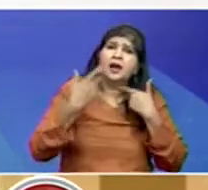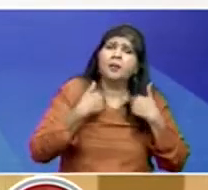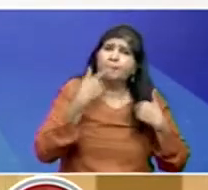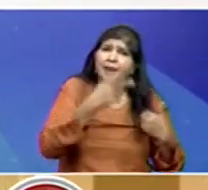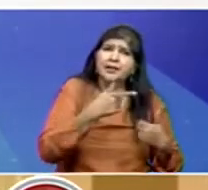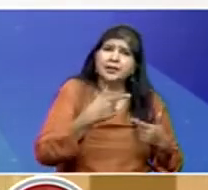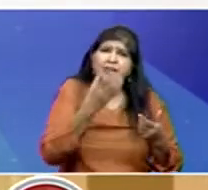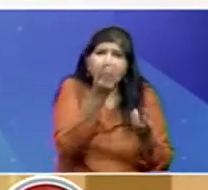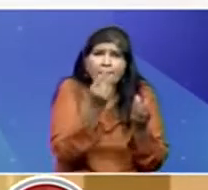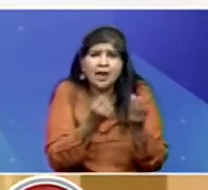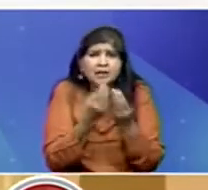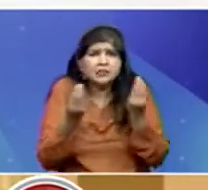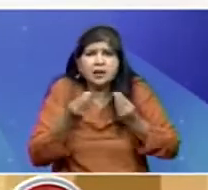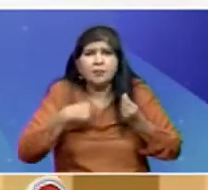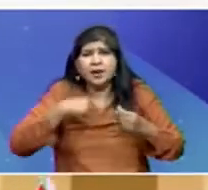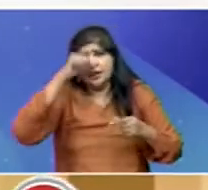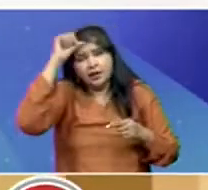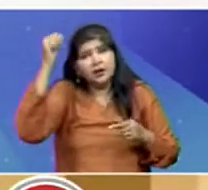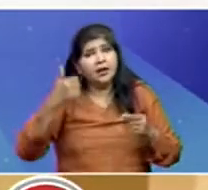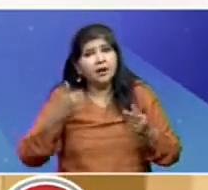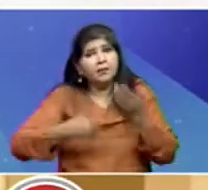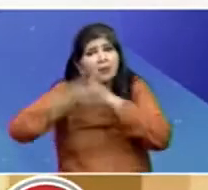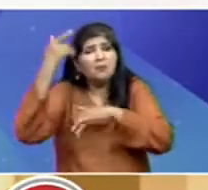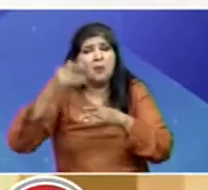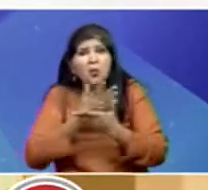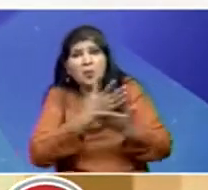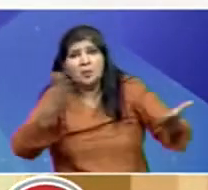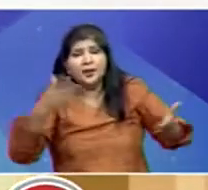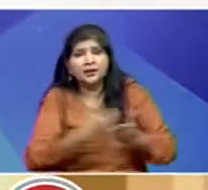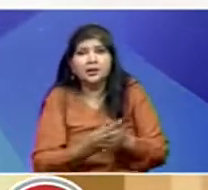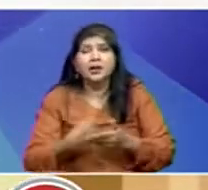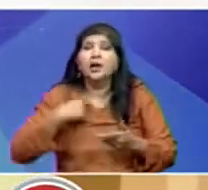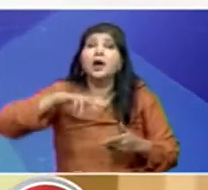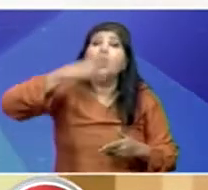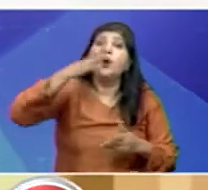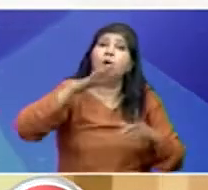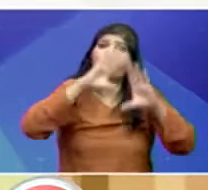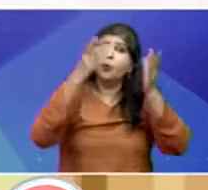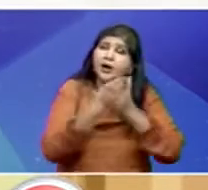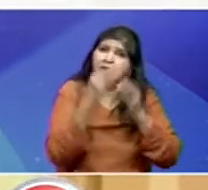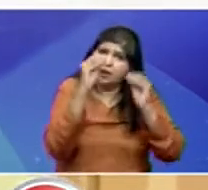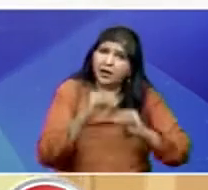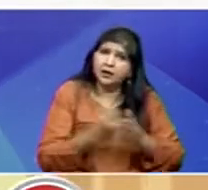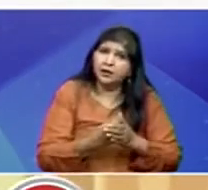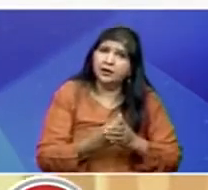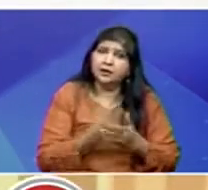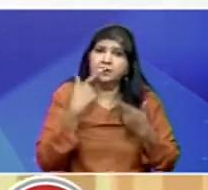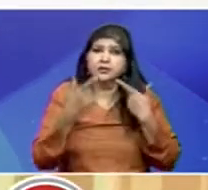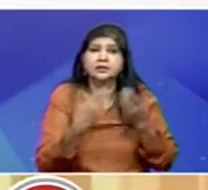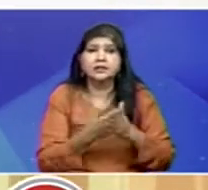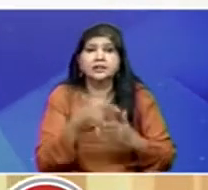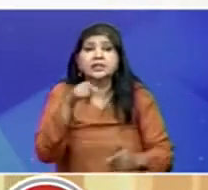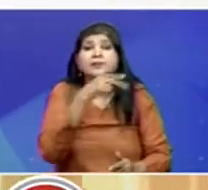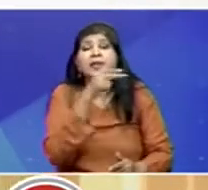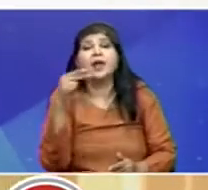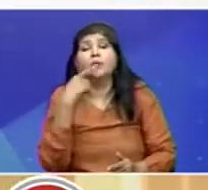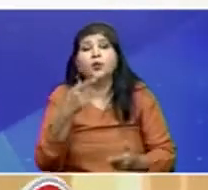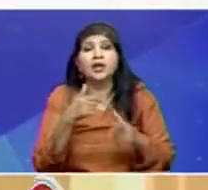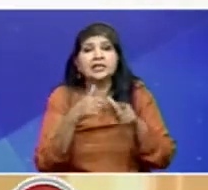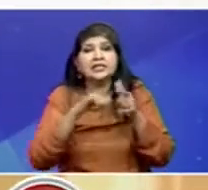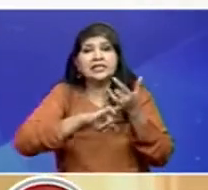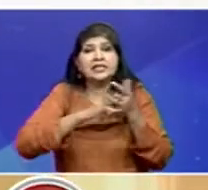तथा लक्षम च निवुतम चैव कोटी ही अर्भुदम एव च